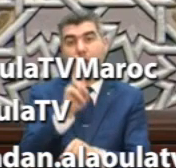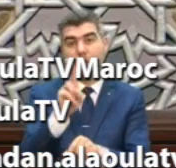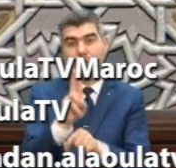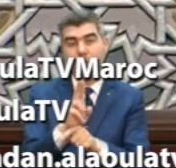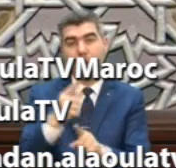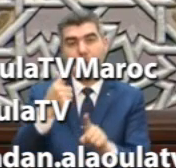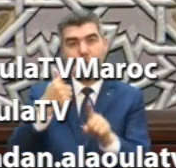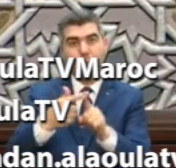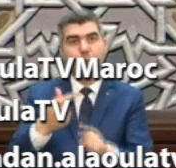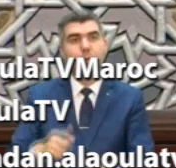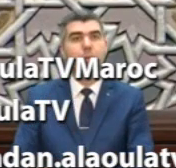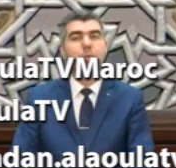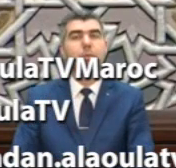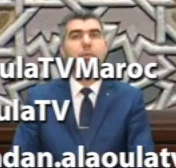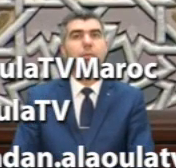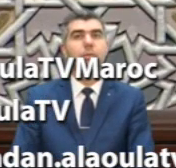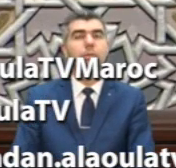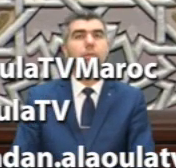السيد النائب.